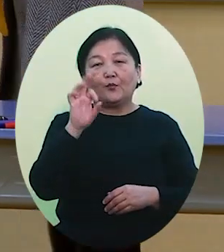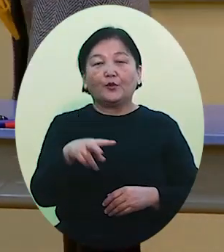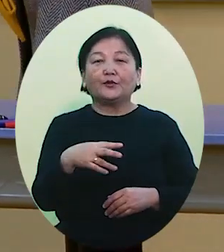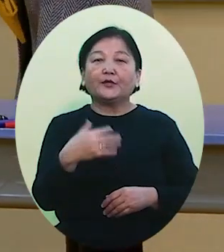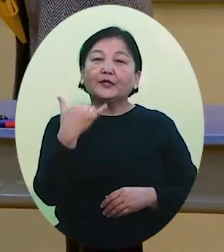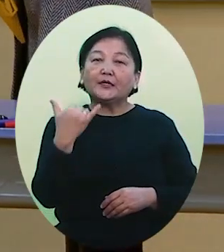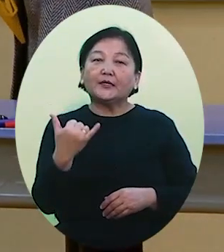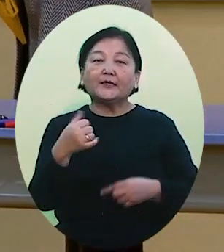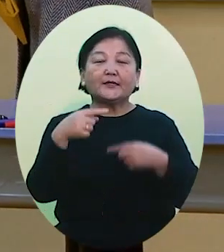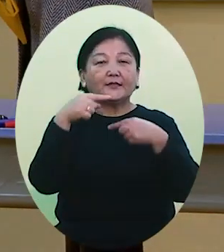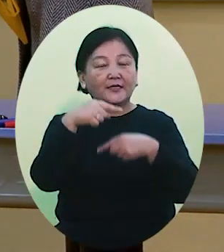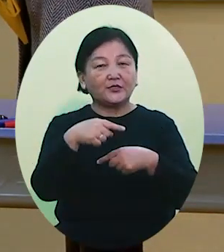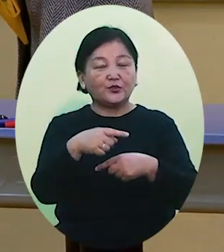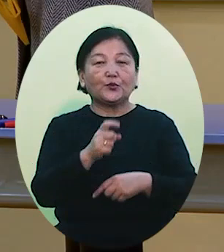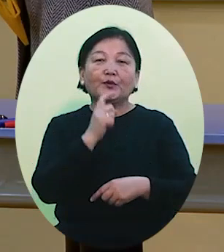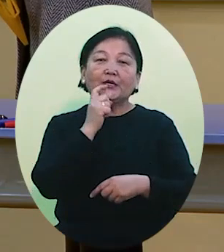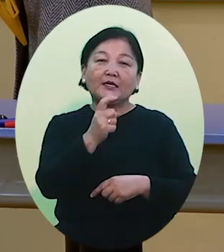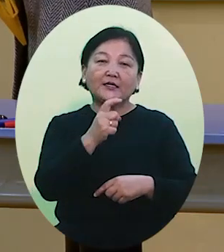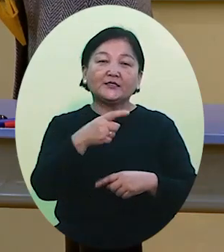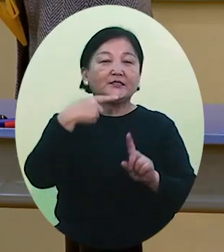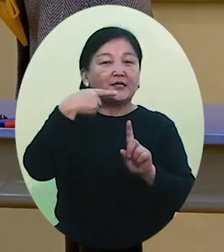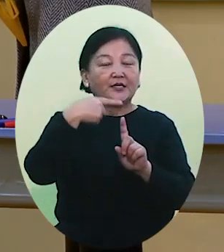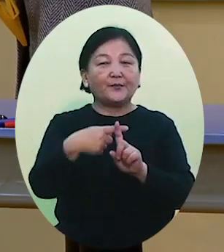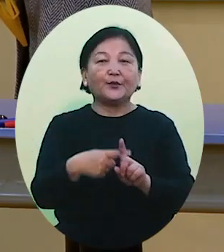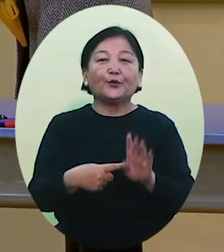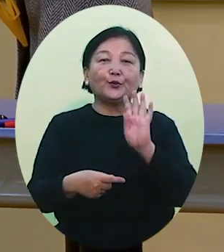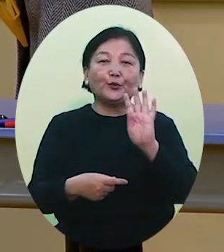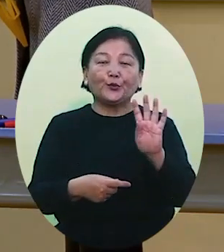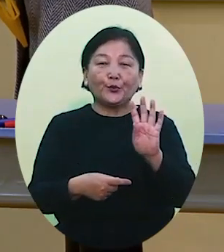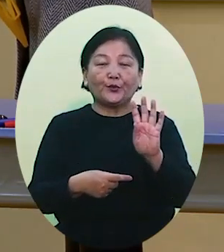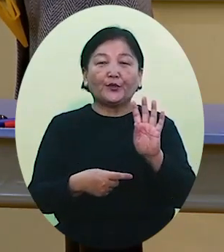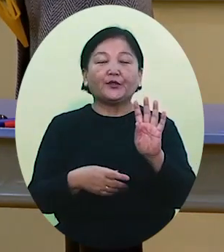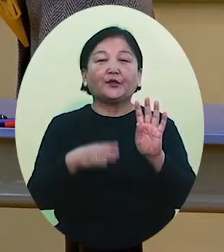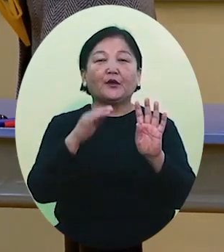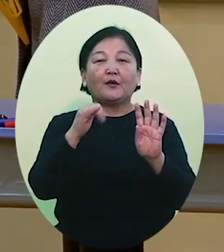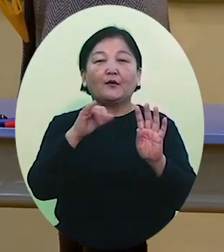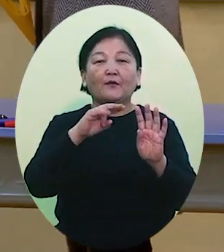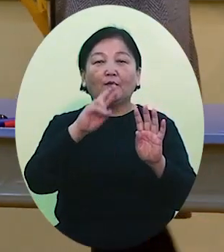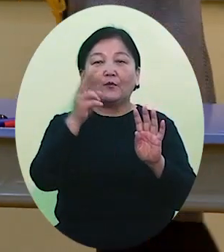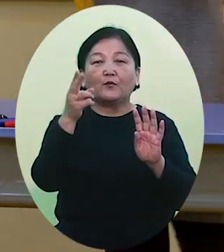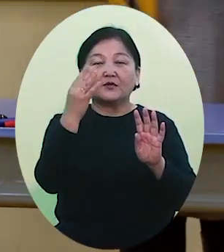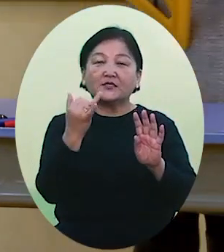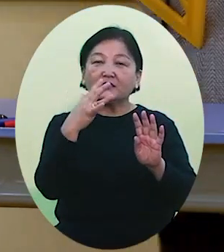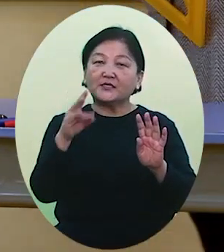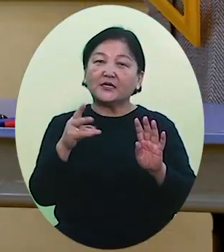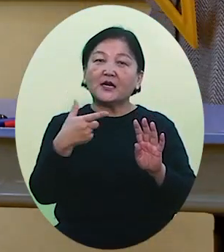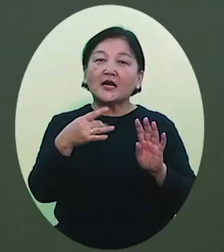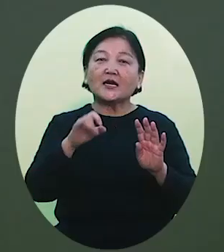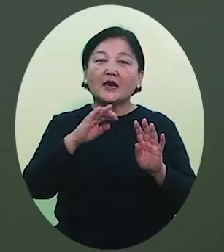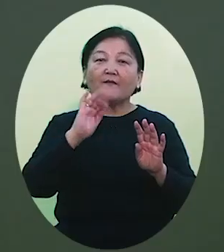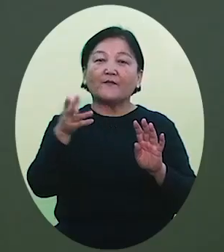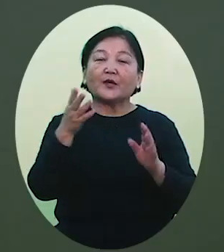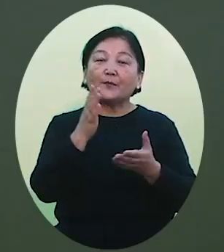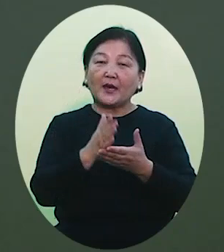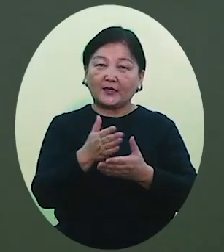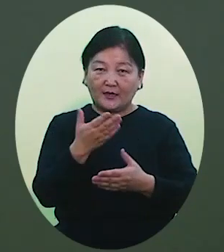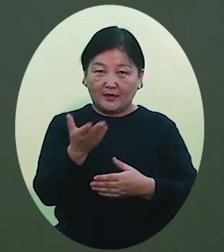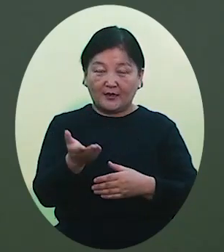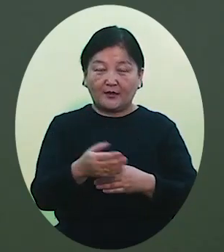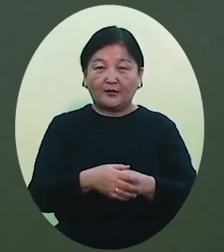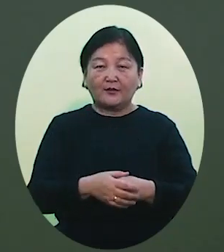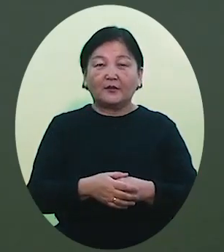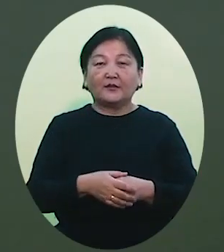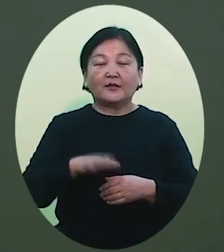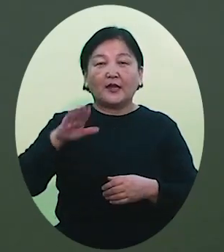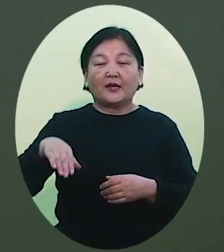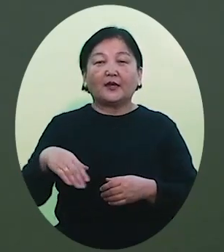За энэ бол y тэнцүү x дээр нэмэх нь 4 гэсэн функцийн график байх нэ. За дараагийн функц